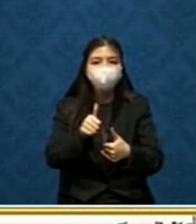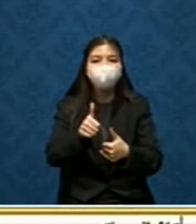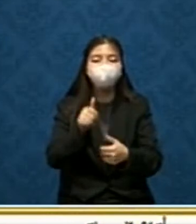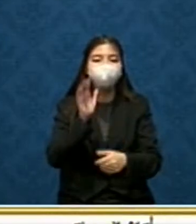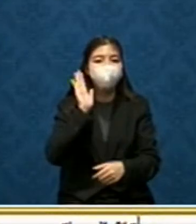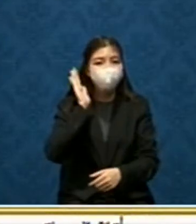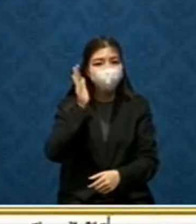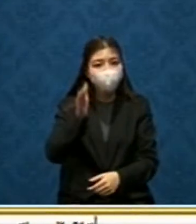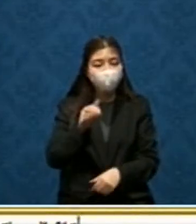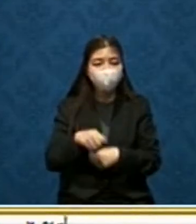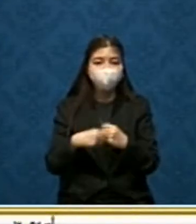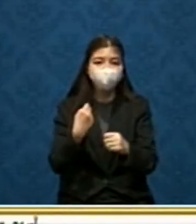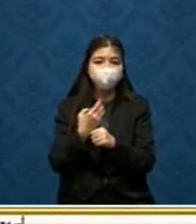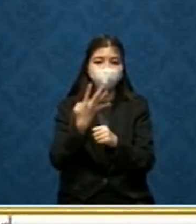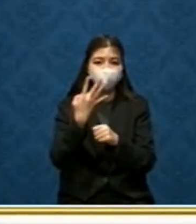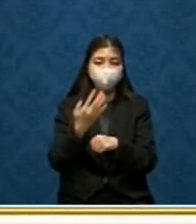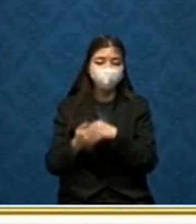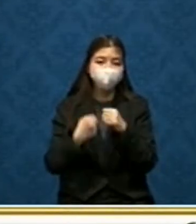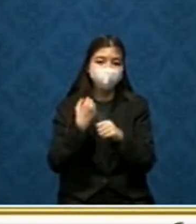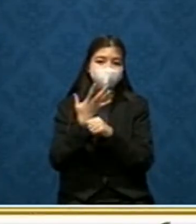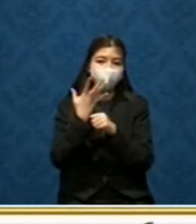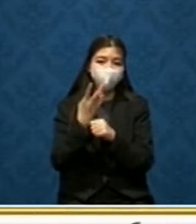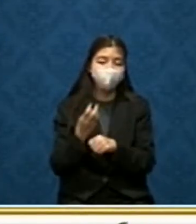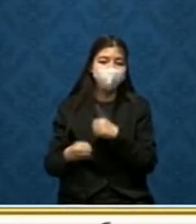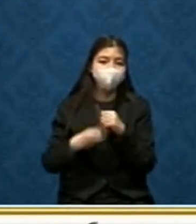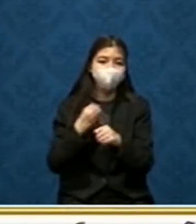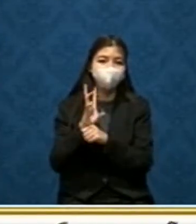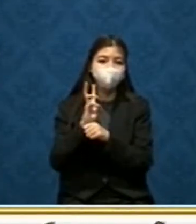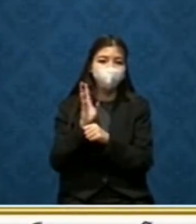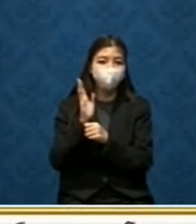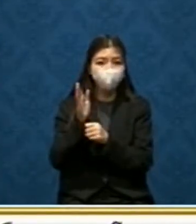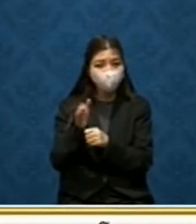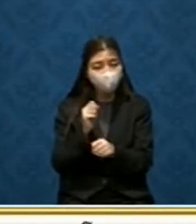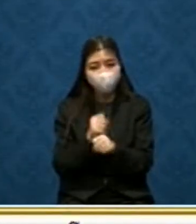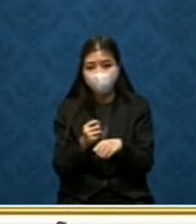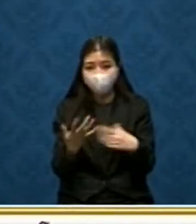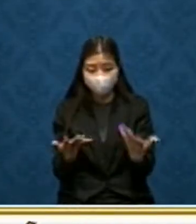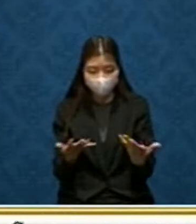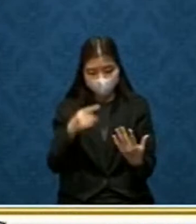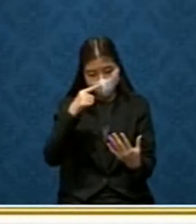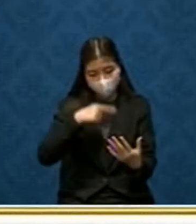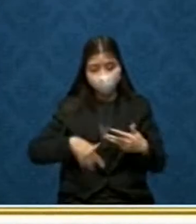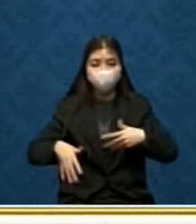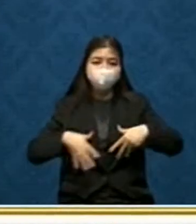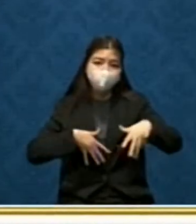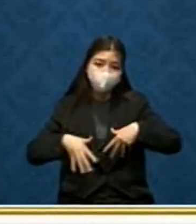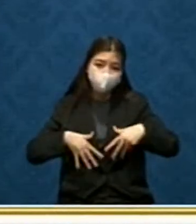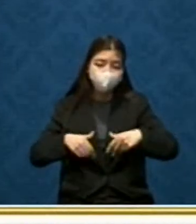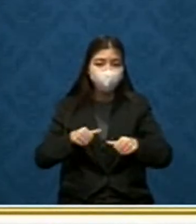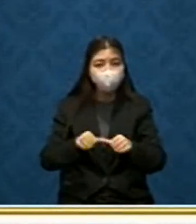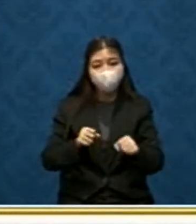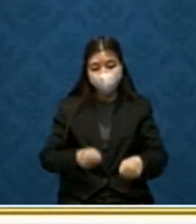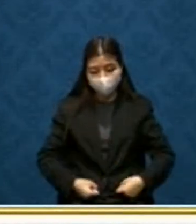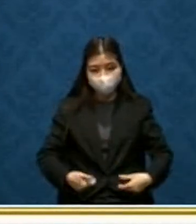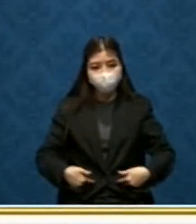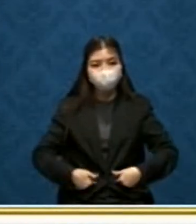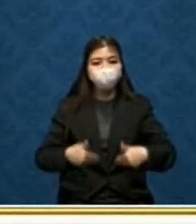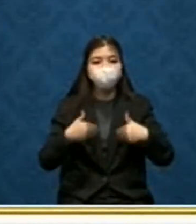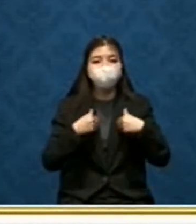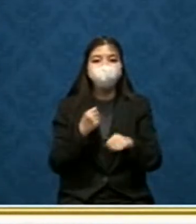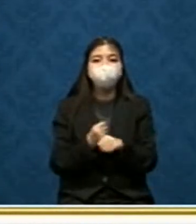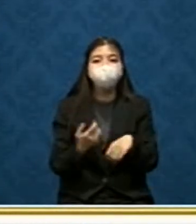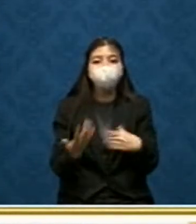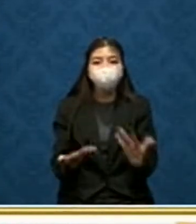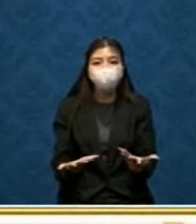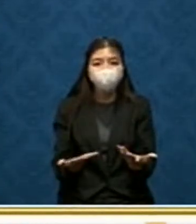ปล่อยพวกนี้ไป 4 5ปี 6ปี 10ปีเมื่องไยอยู่ยไลูกหลานไยอยู่ยไพ่อข้าไทยอยู่ยงไงสุฆ่ลิชนของไ